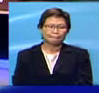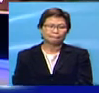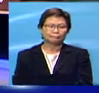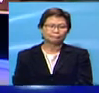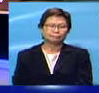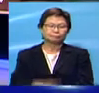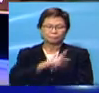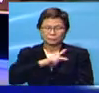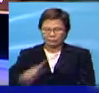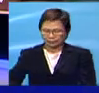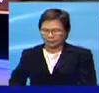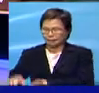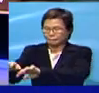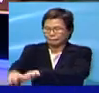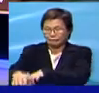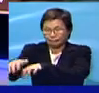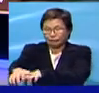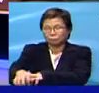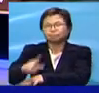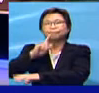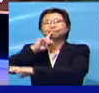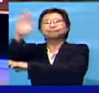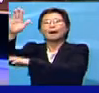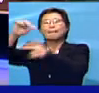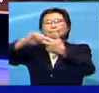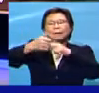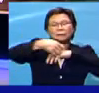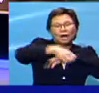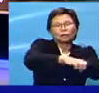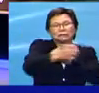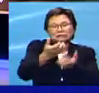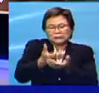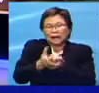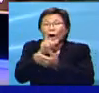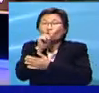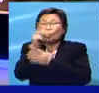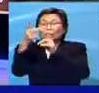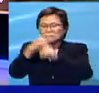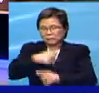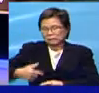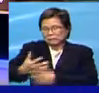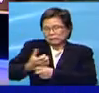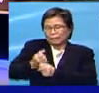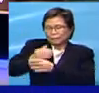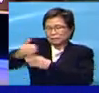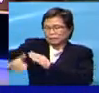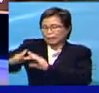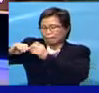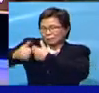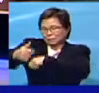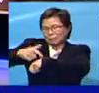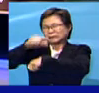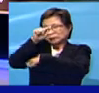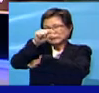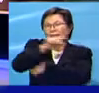Kementerian Pertanian dan industri asas Tani memberi jaminan masalah eksport seang burung Walid ke China akan dapat diselesaikan dalam masa